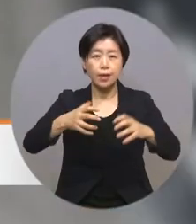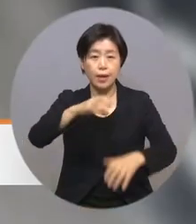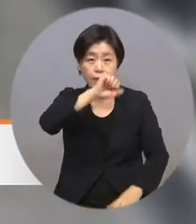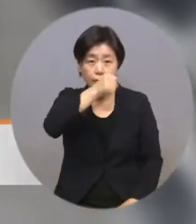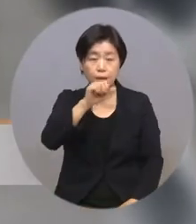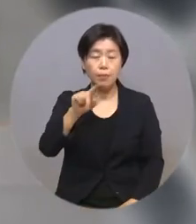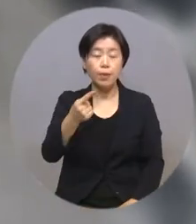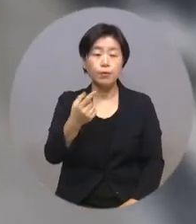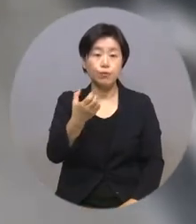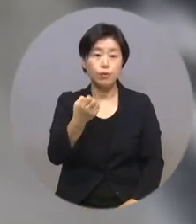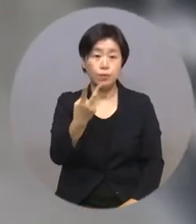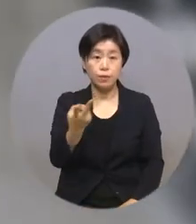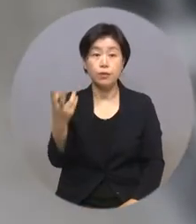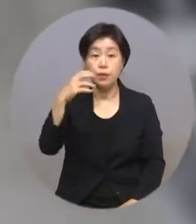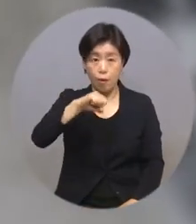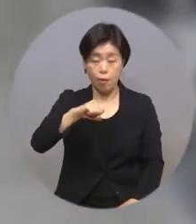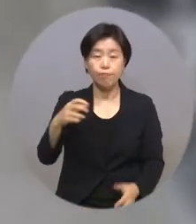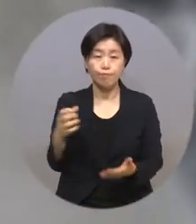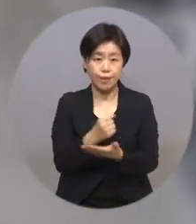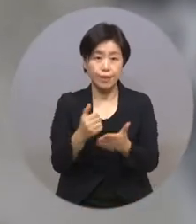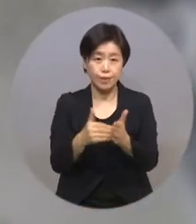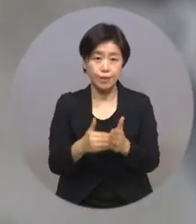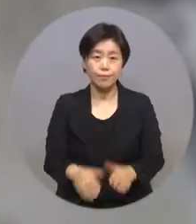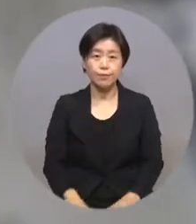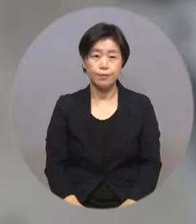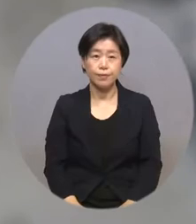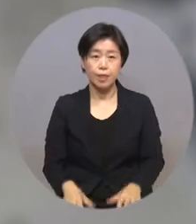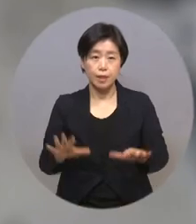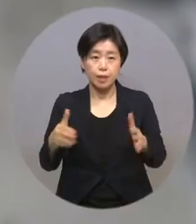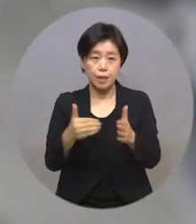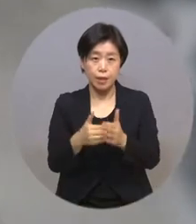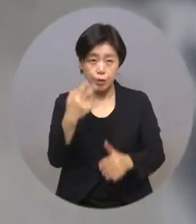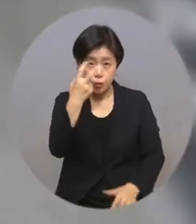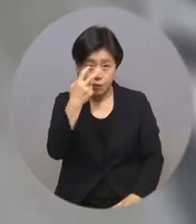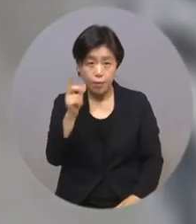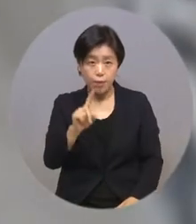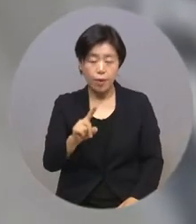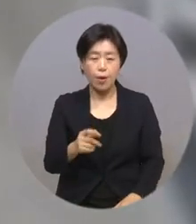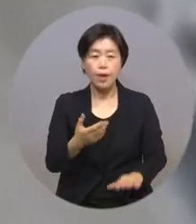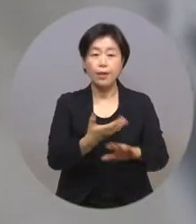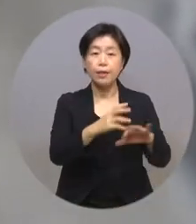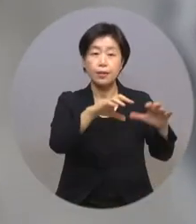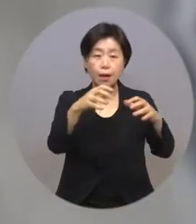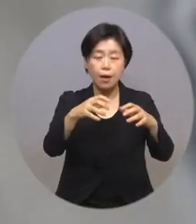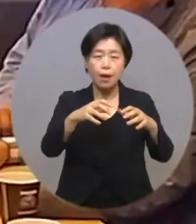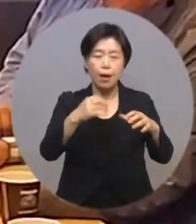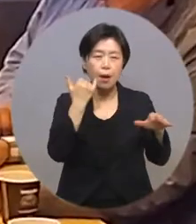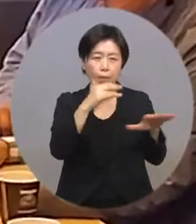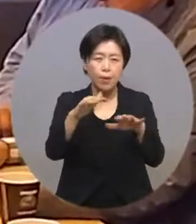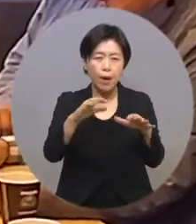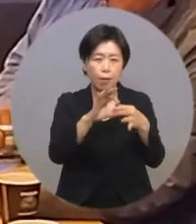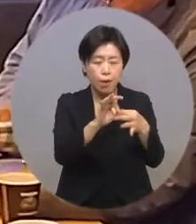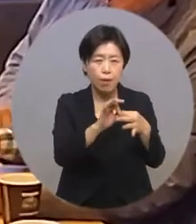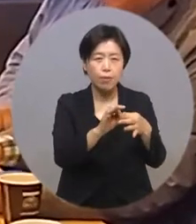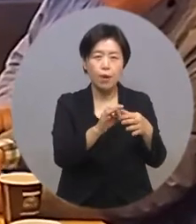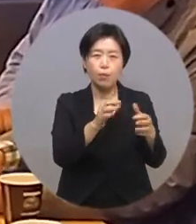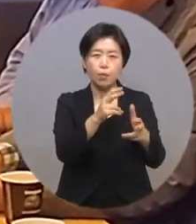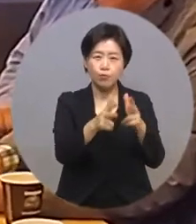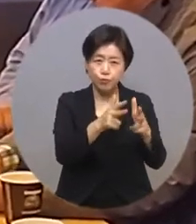지난 20일까지 실시한 사례 조사에는 해외 선진 해상풍력단지와 연구기관을 방문해